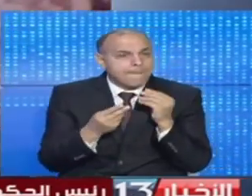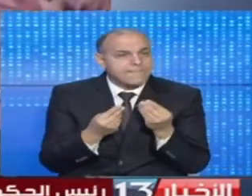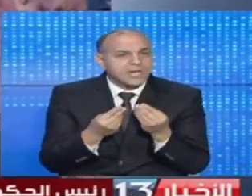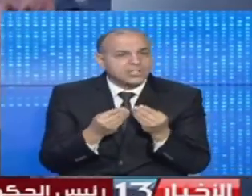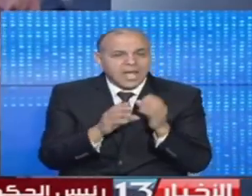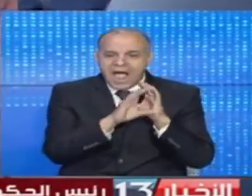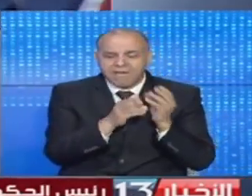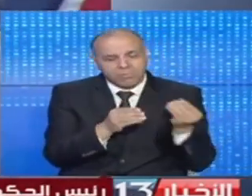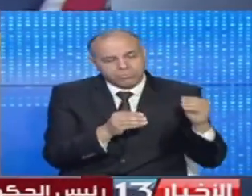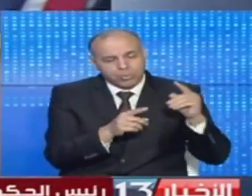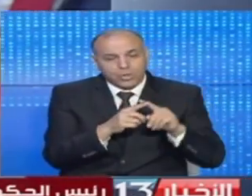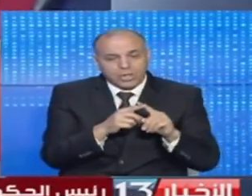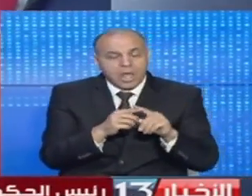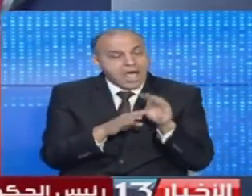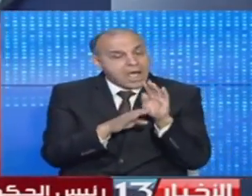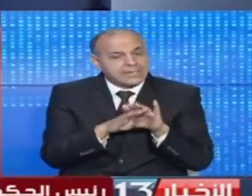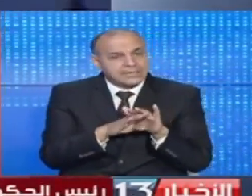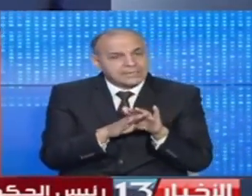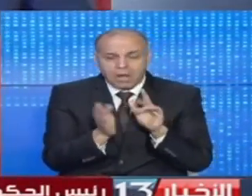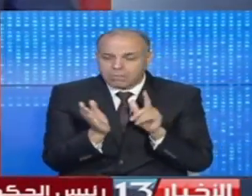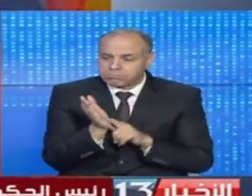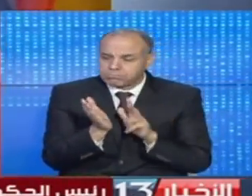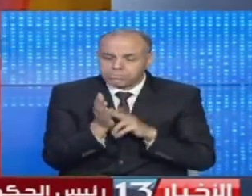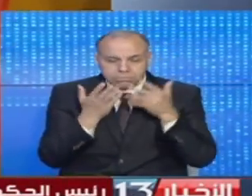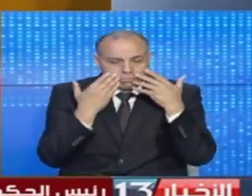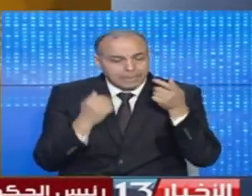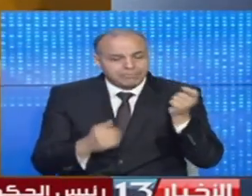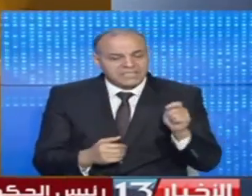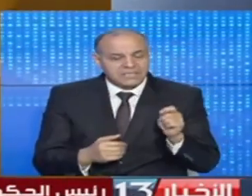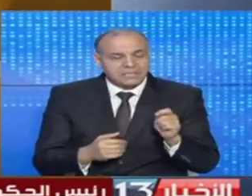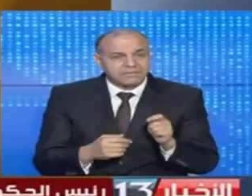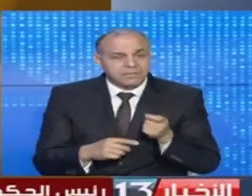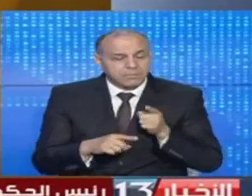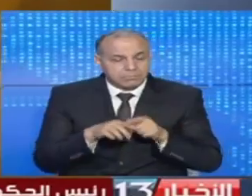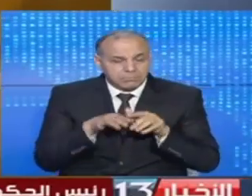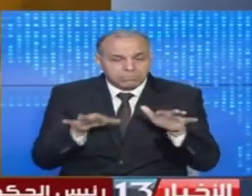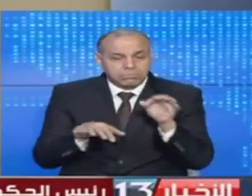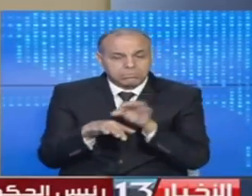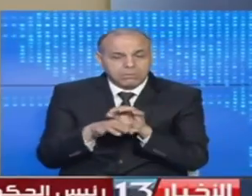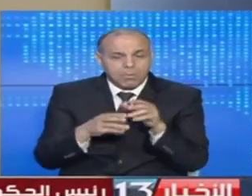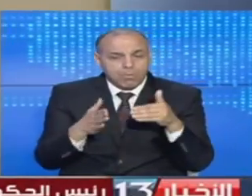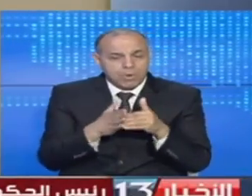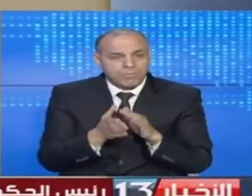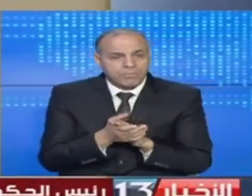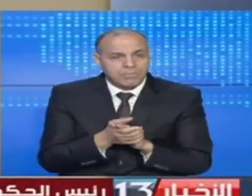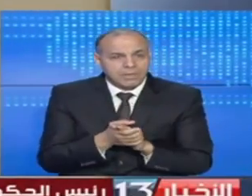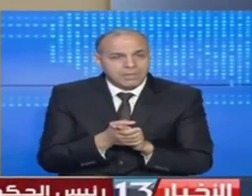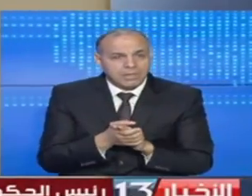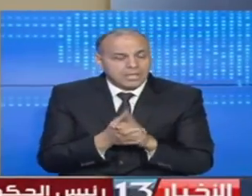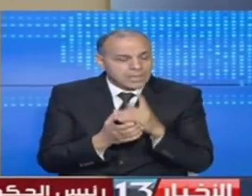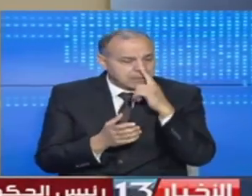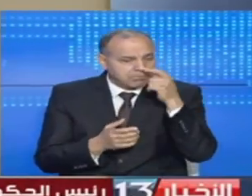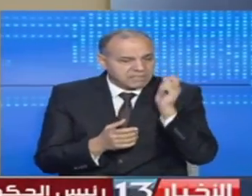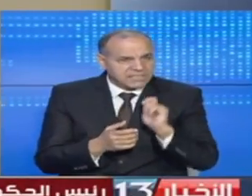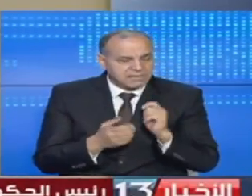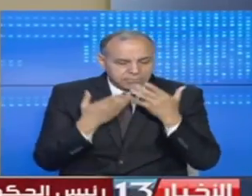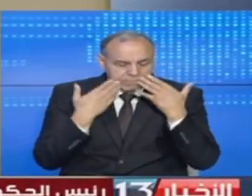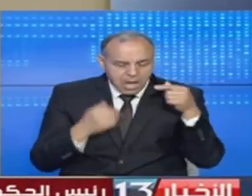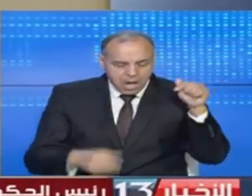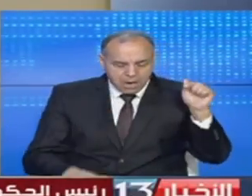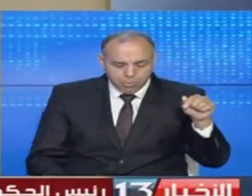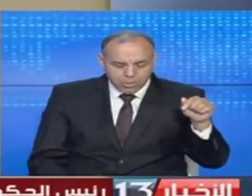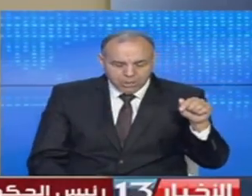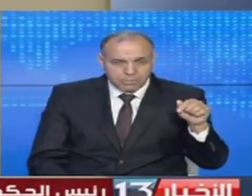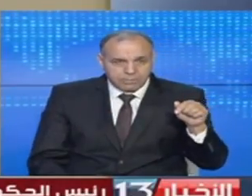الحافلات والحرص على تطبيق ارتداء الكمامه لمنع انتشار الحمل كما